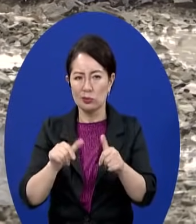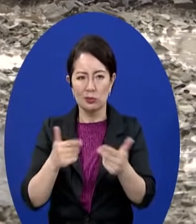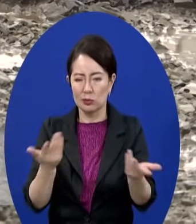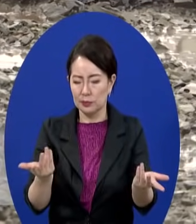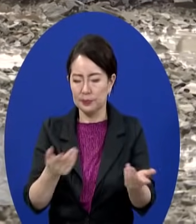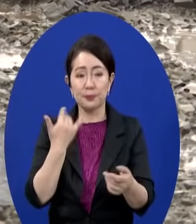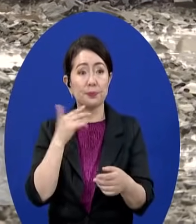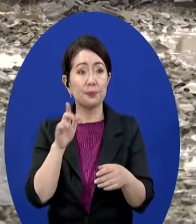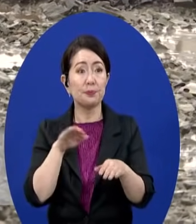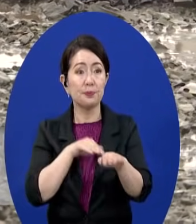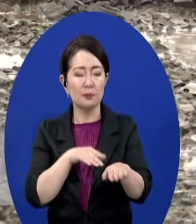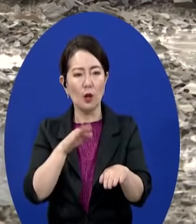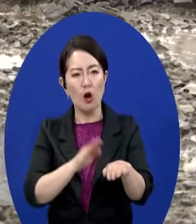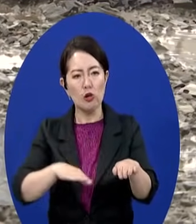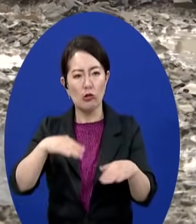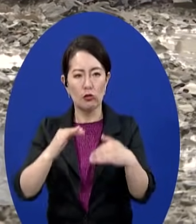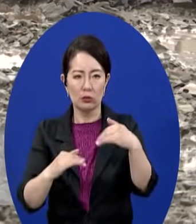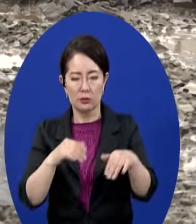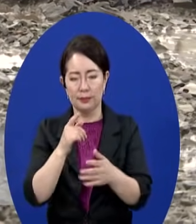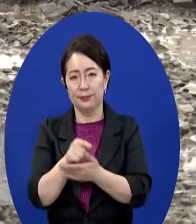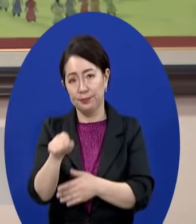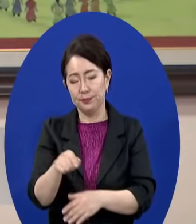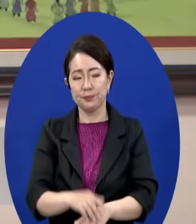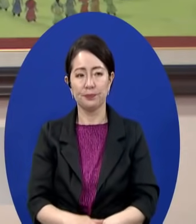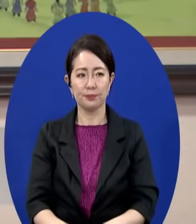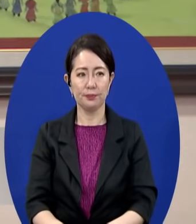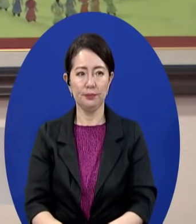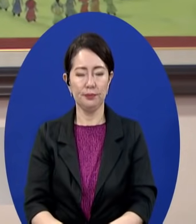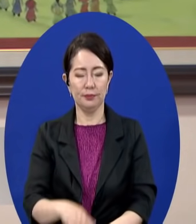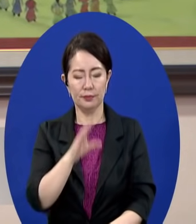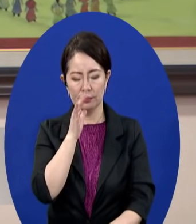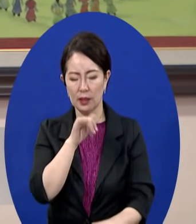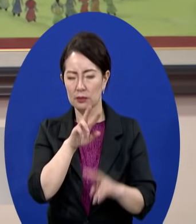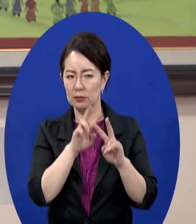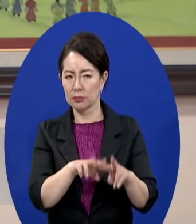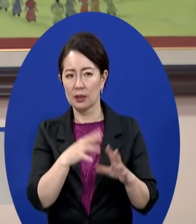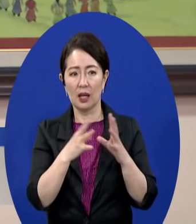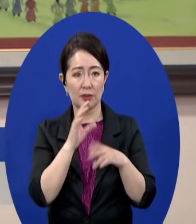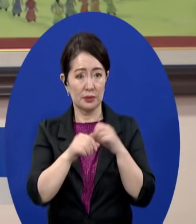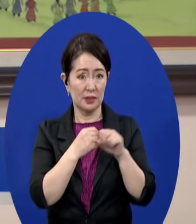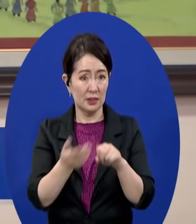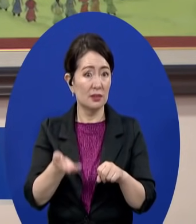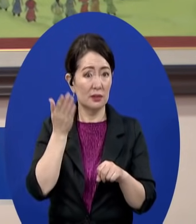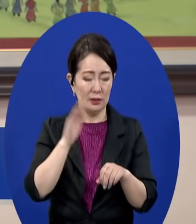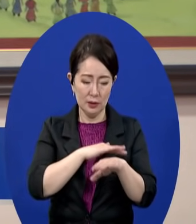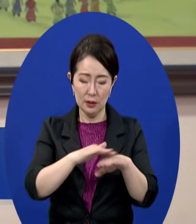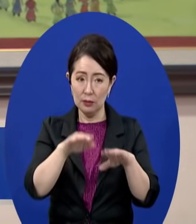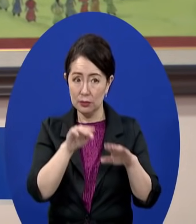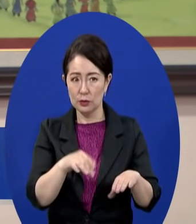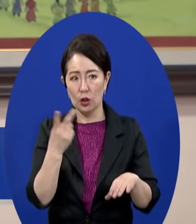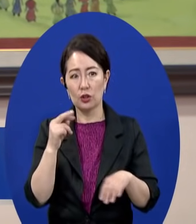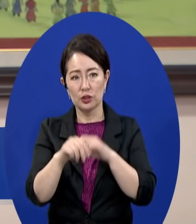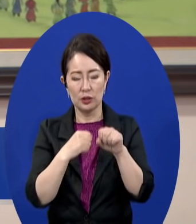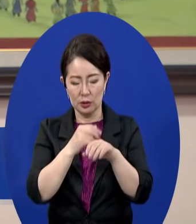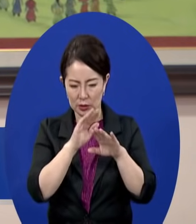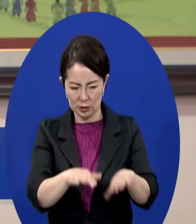Энэ нь хотын зам инхэл догол болох нэг шалтгаан болжээ. Насчилтын үед 10-аас дээш жил болсон зам дээр байт юм уу? Одоо 20 жил болсон